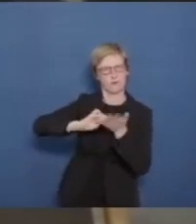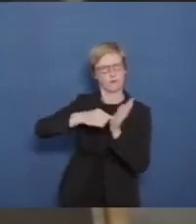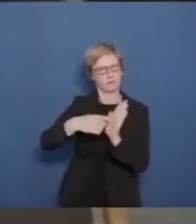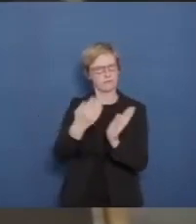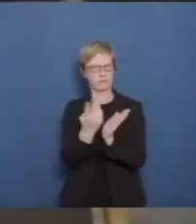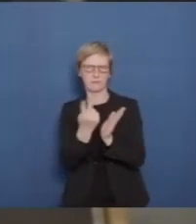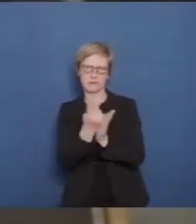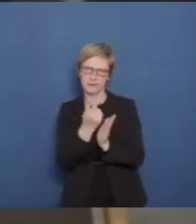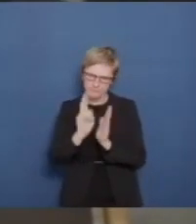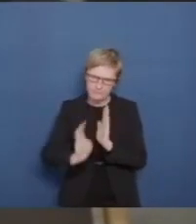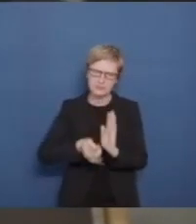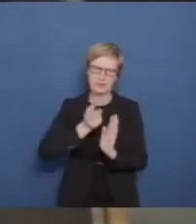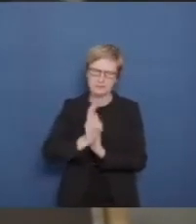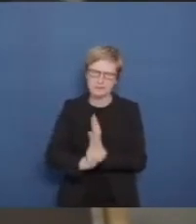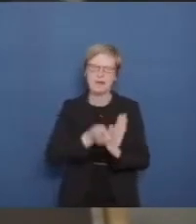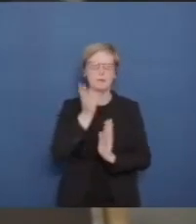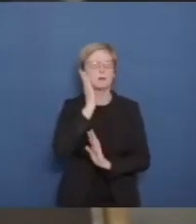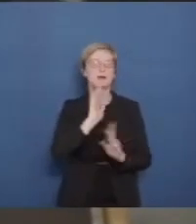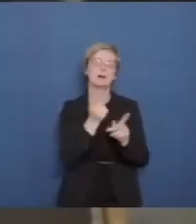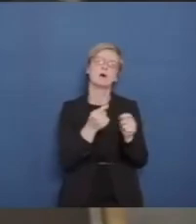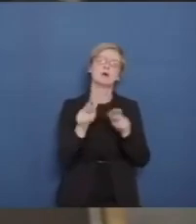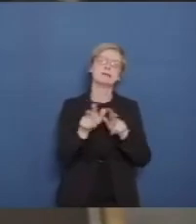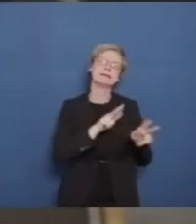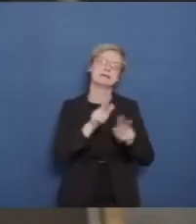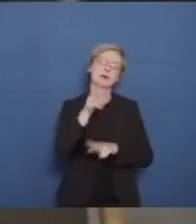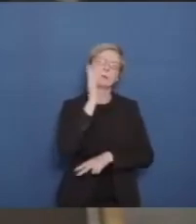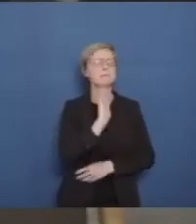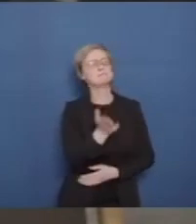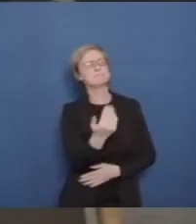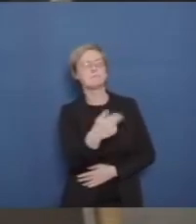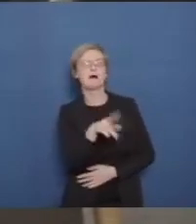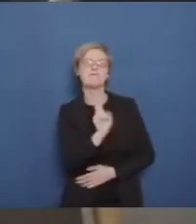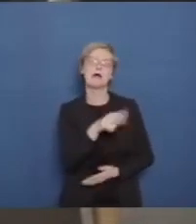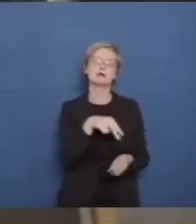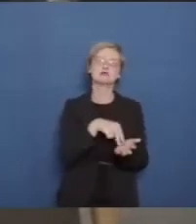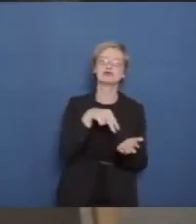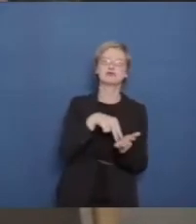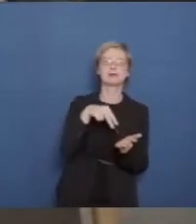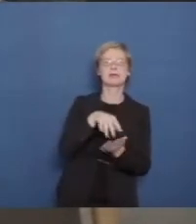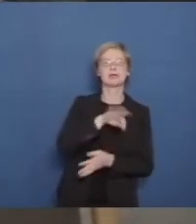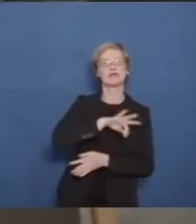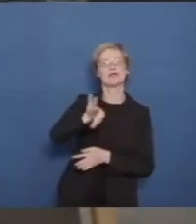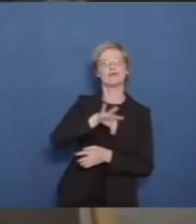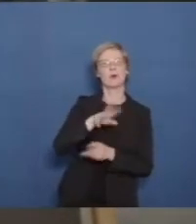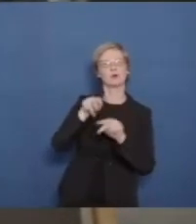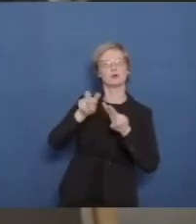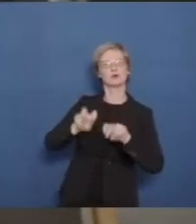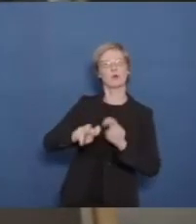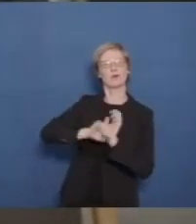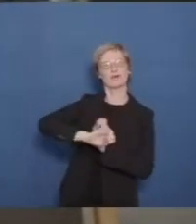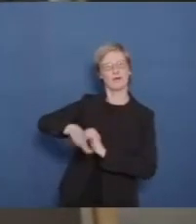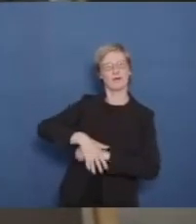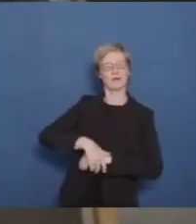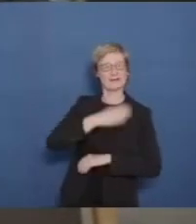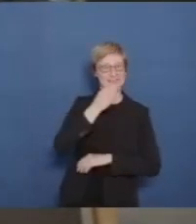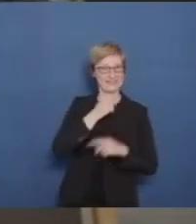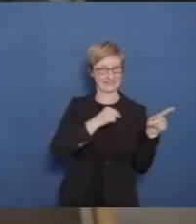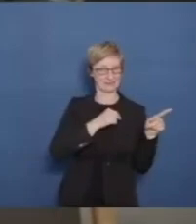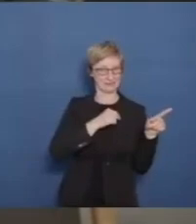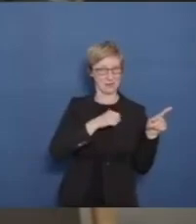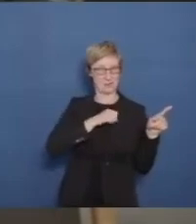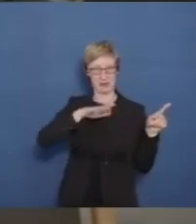der Bundesregierung wissen, wer denn aus Ihrer Sicht dafür zuständig ist, solche Vorwürfe zu untersuchen. Die Israelis,